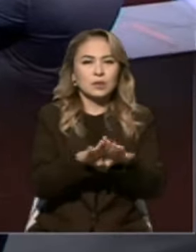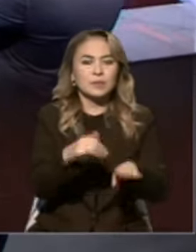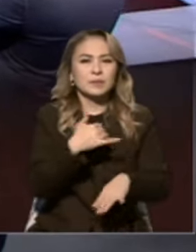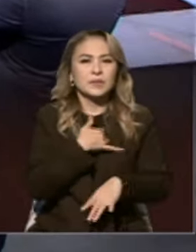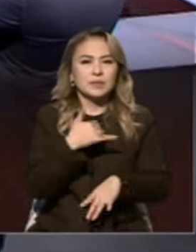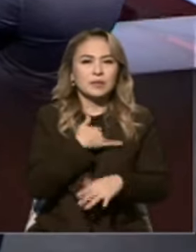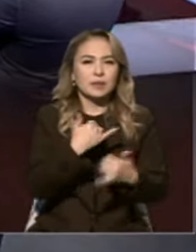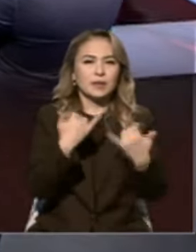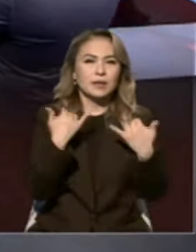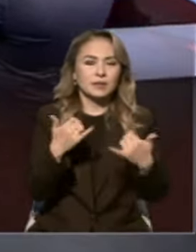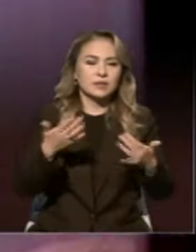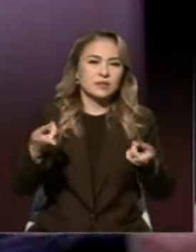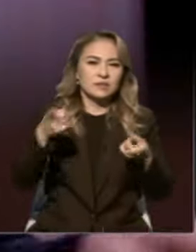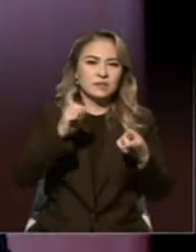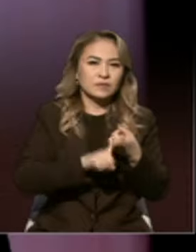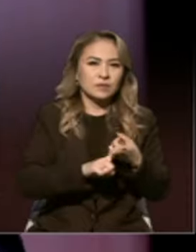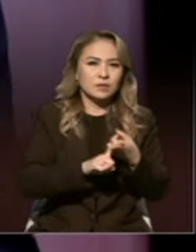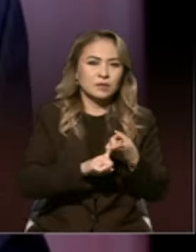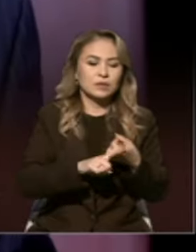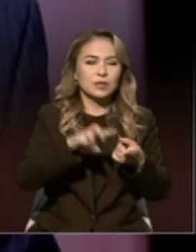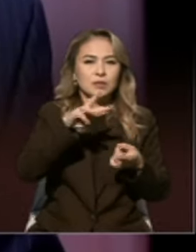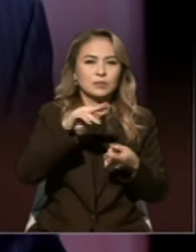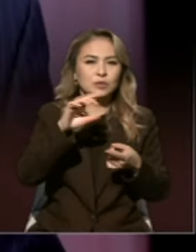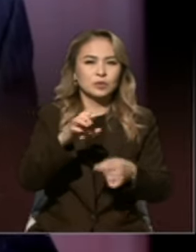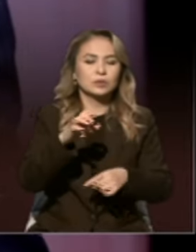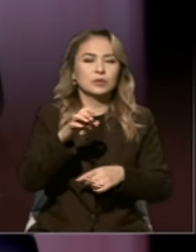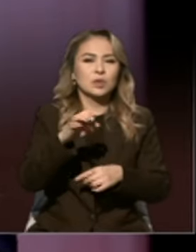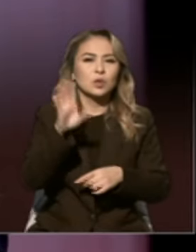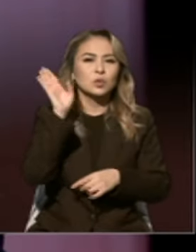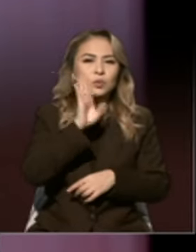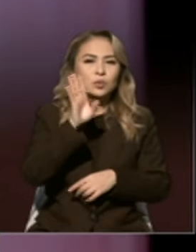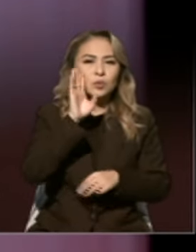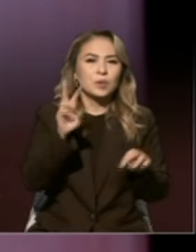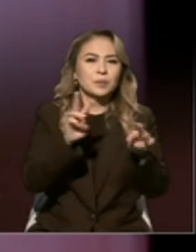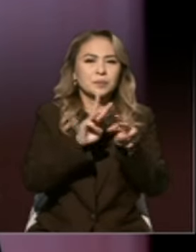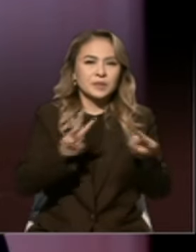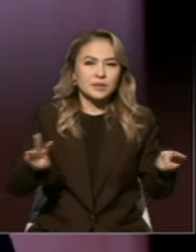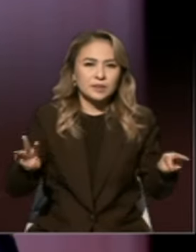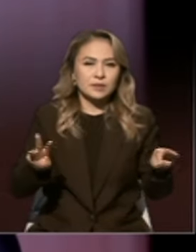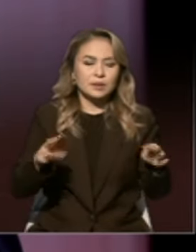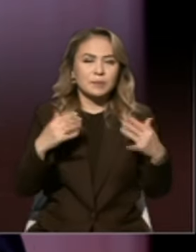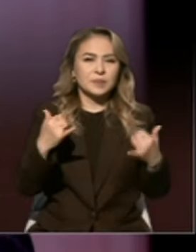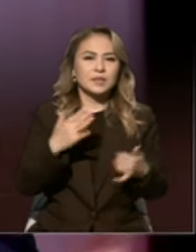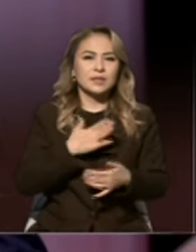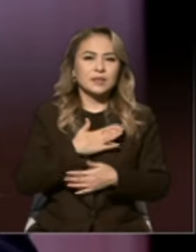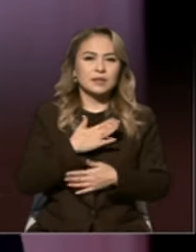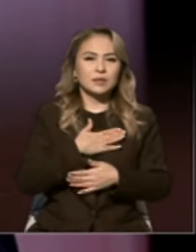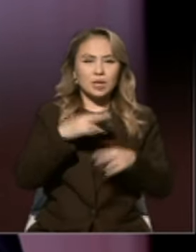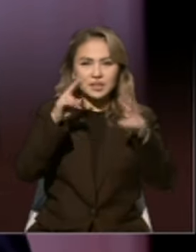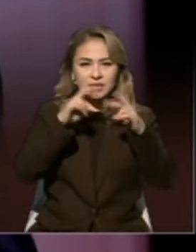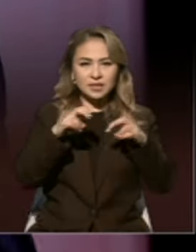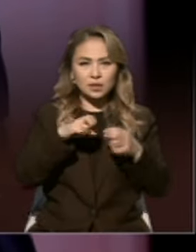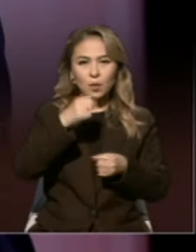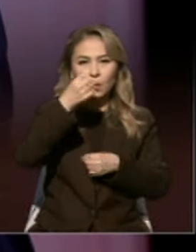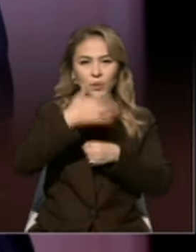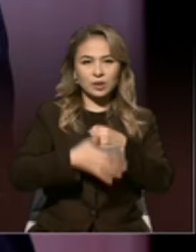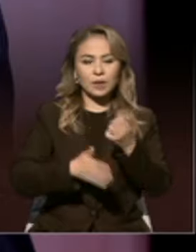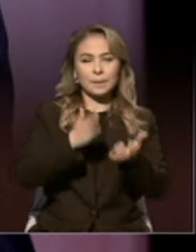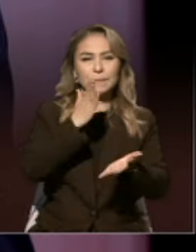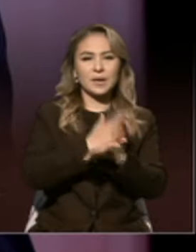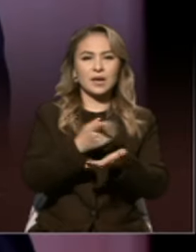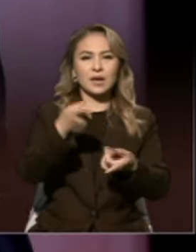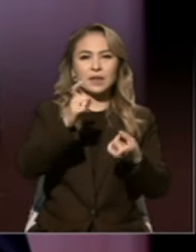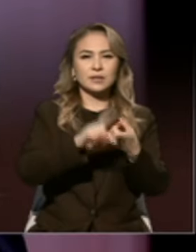қазір осы жағдайға байланысты төтенше жағдай, су министрлігі және де біздегі зерттеу орталықтары бар ғой суға